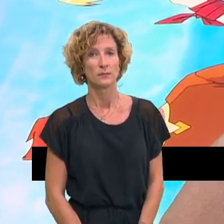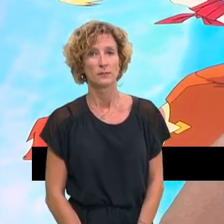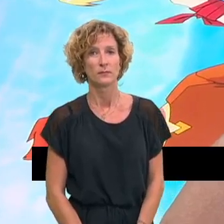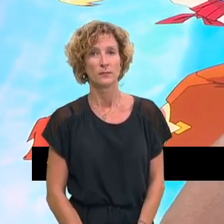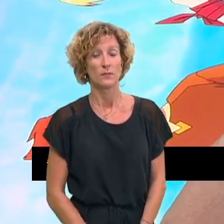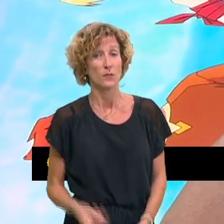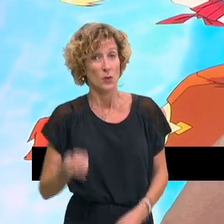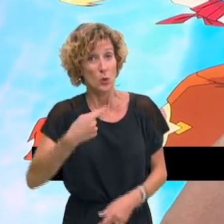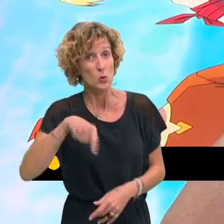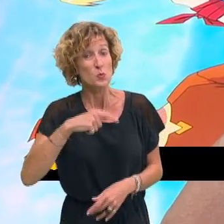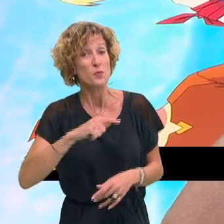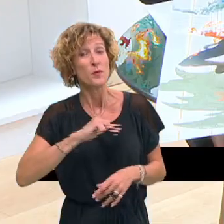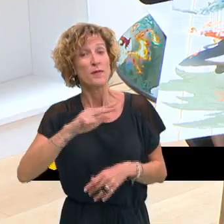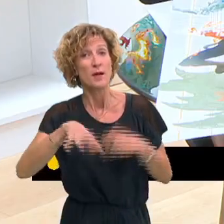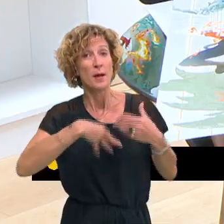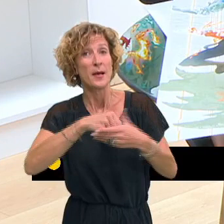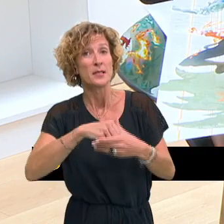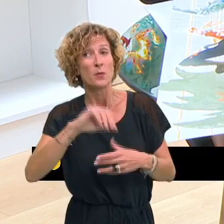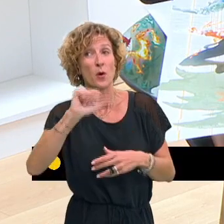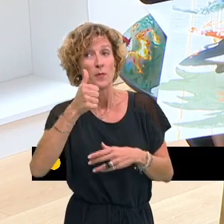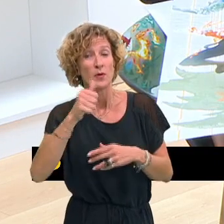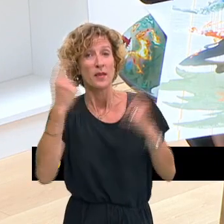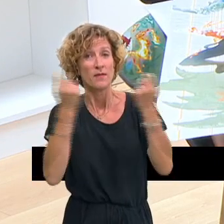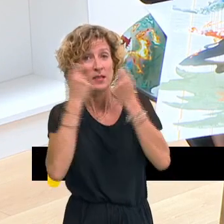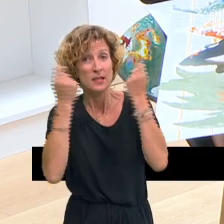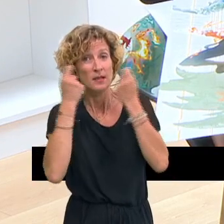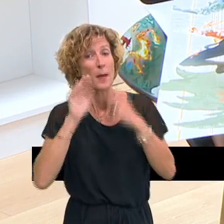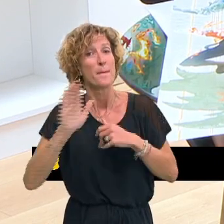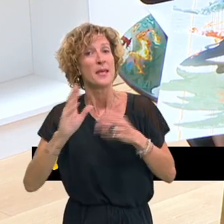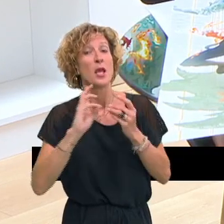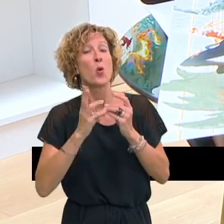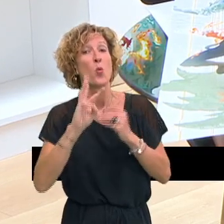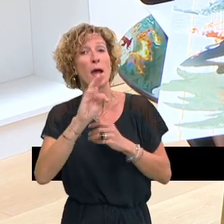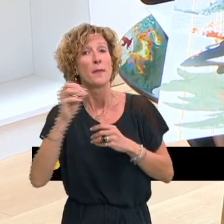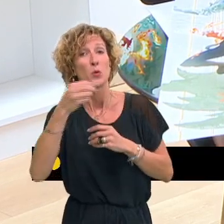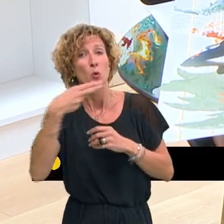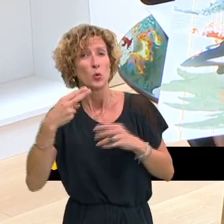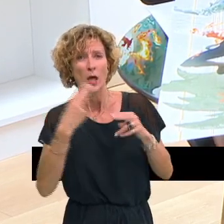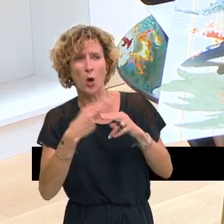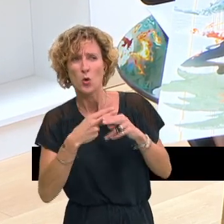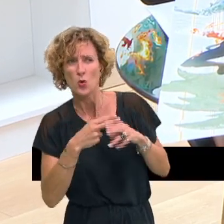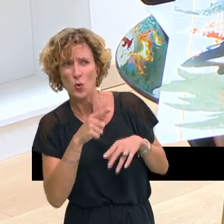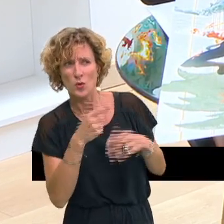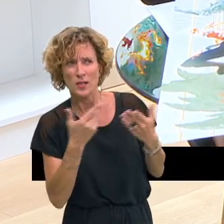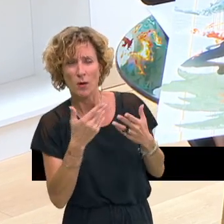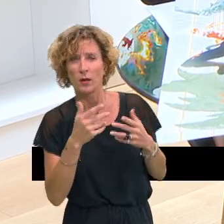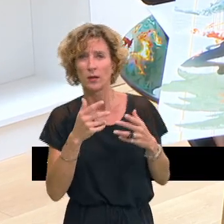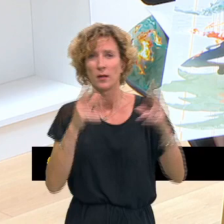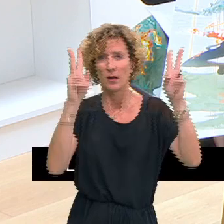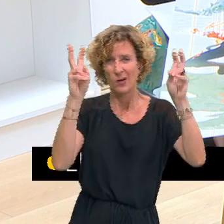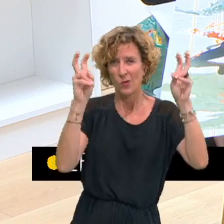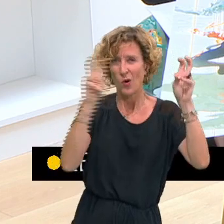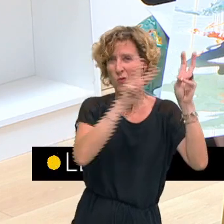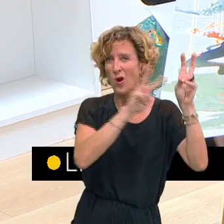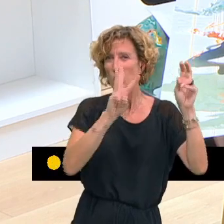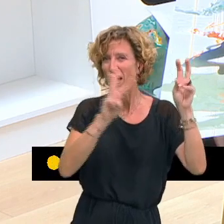Nous allons participer au premier festival dédié au Webtoon. Et donc le nom, c'est World